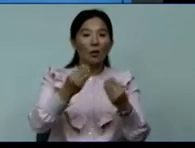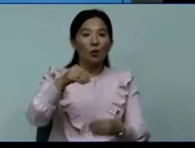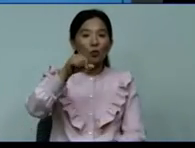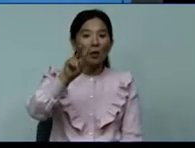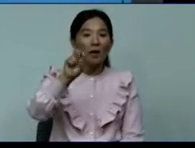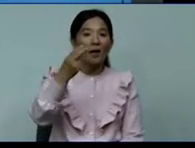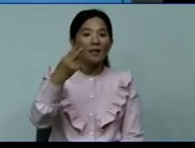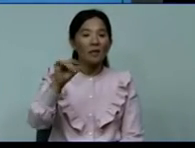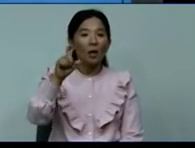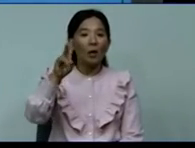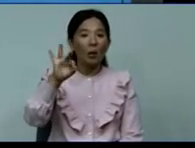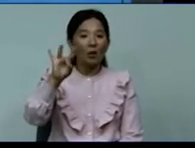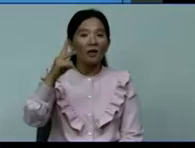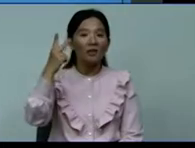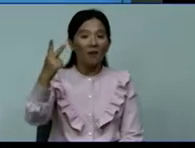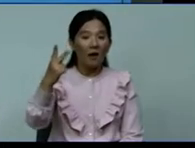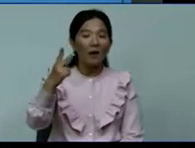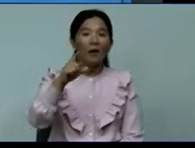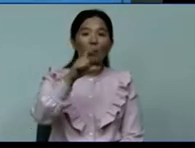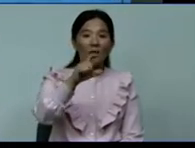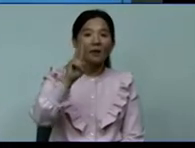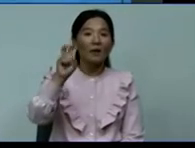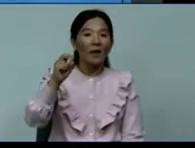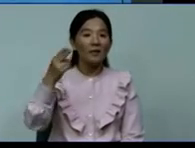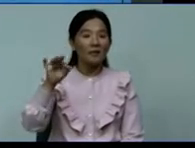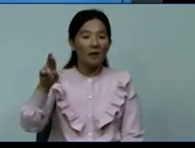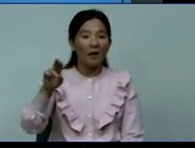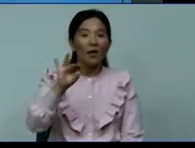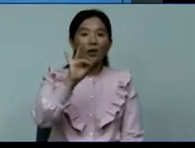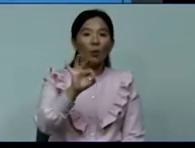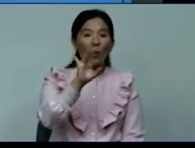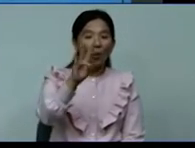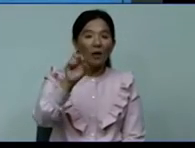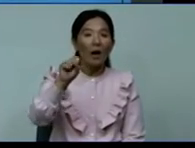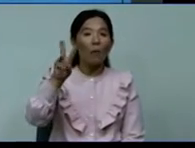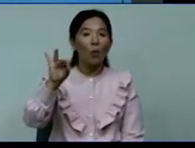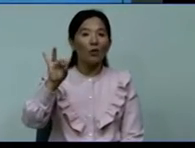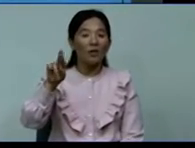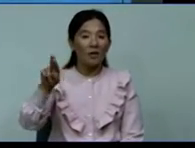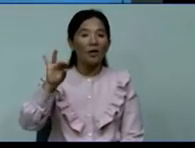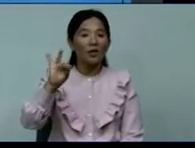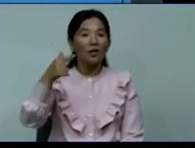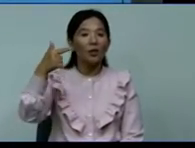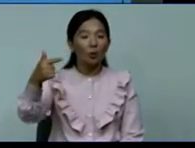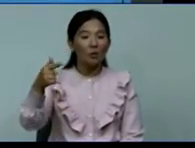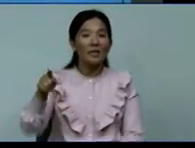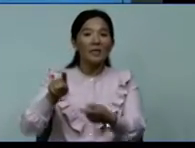соль кальций хлор 2, хлорид кальция. Ион аммония и гидрокса